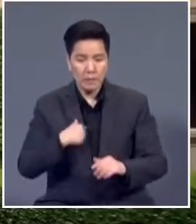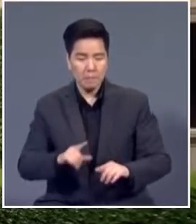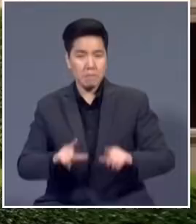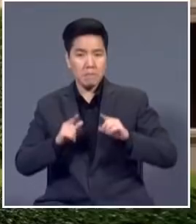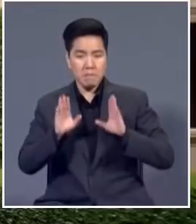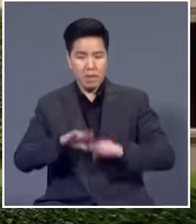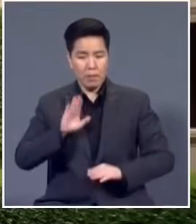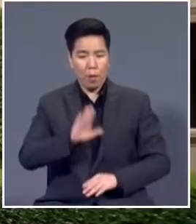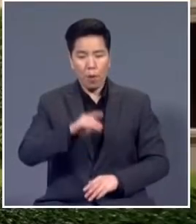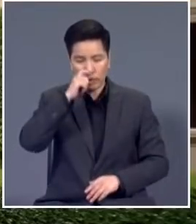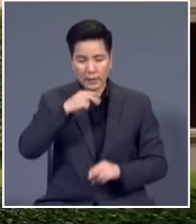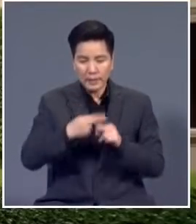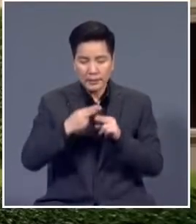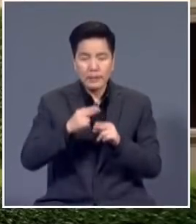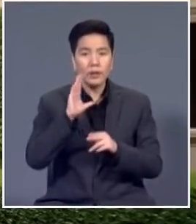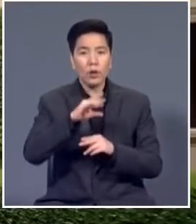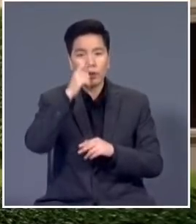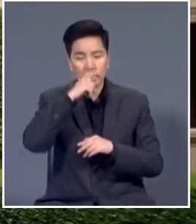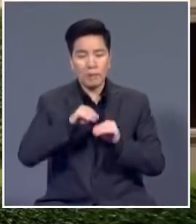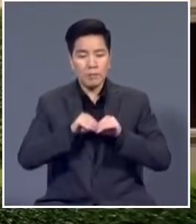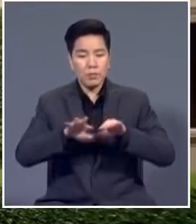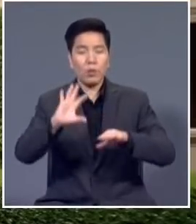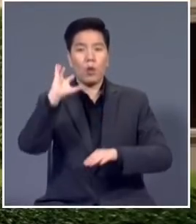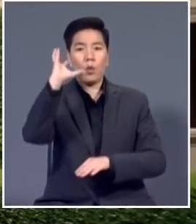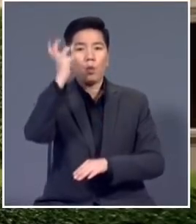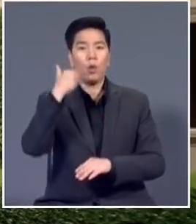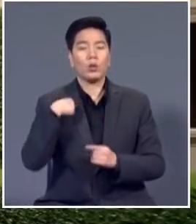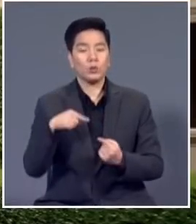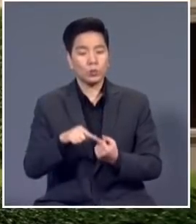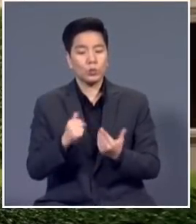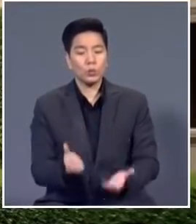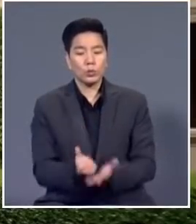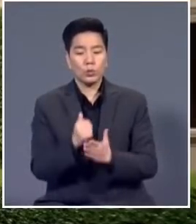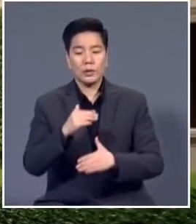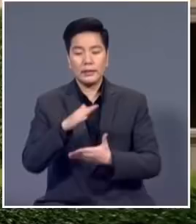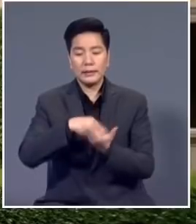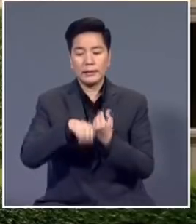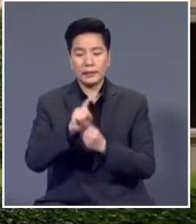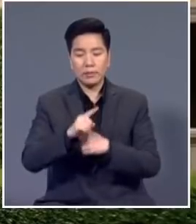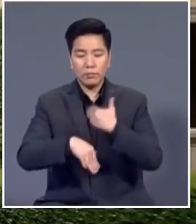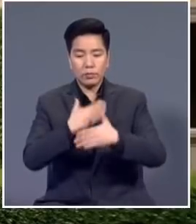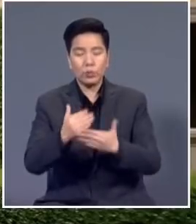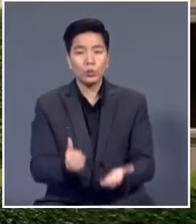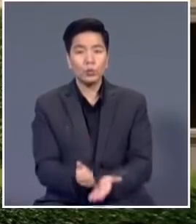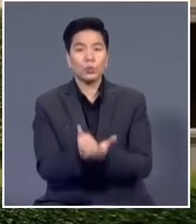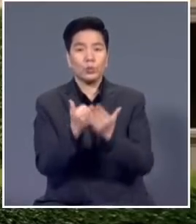เพื่อกิจกรรมภายในร่วมกับแรงเกื้อหนุนจากภายนอกได้ขับเคลื่อนเศรษฐกิจของประเทศไปได้แบบ2แรงแข่งขันเนี่